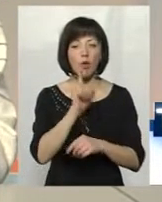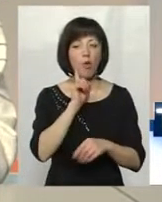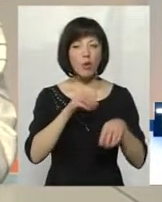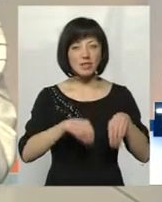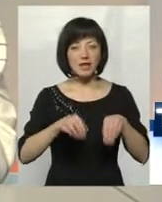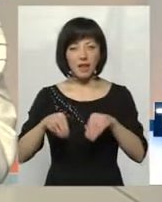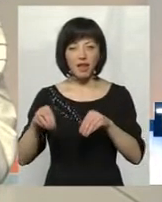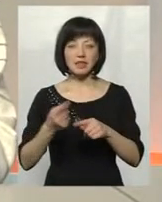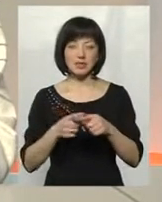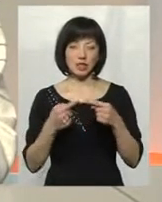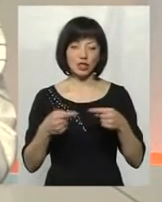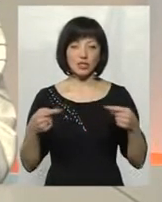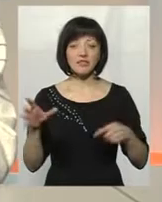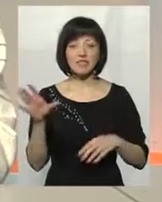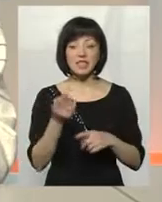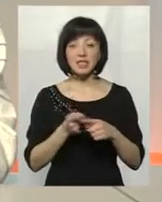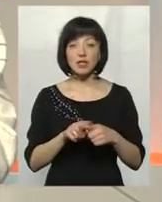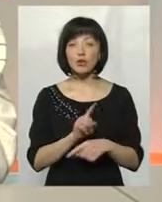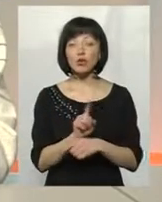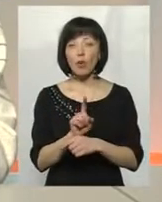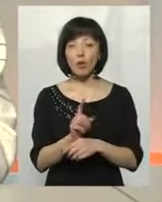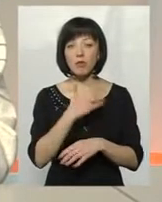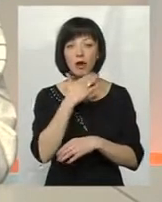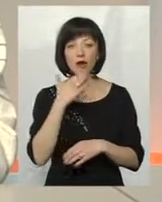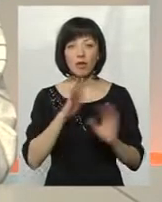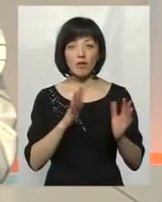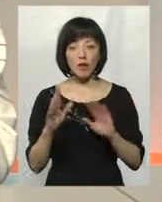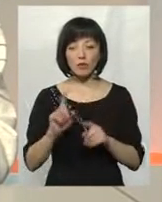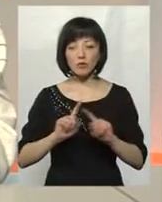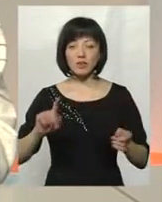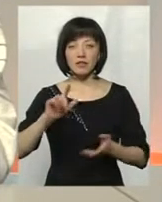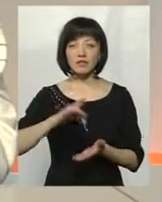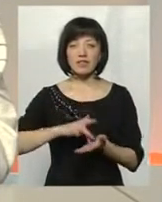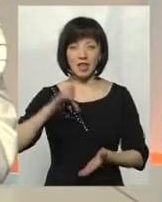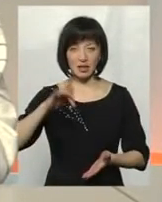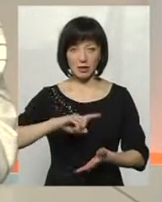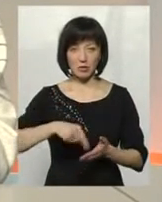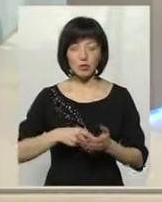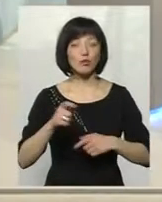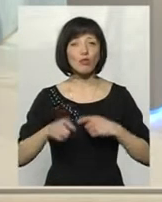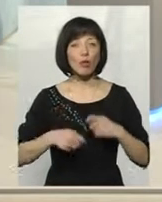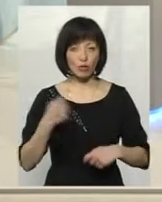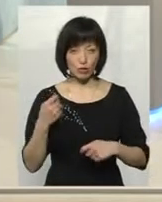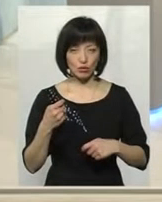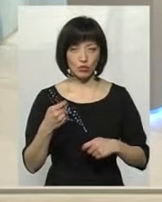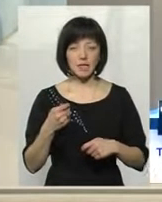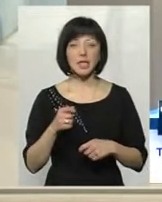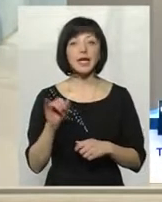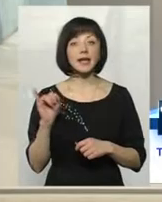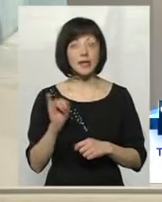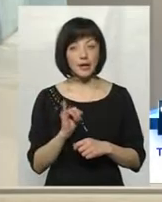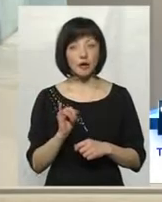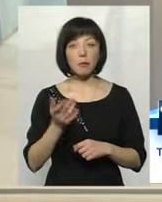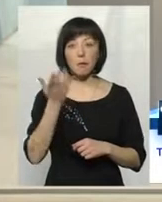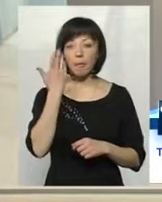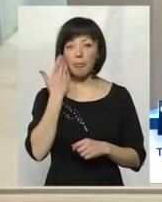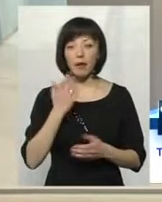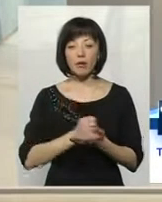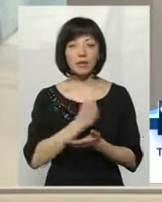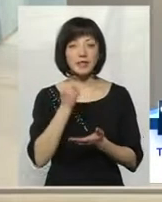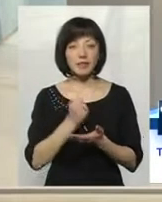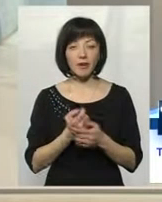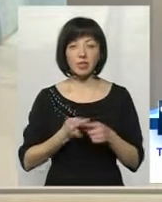норми в багатьох випадках, особливо в центральній частині міста, вони порушуються. І коли